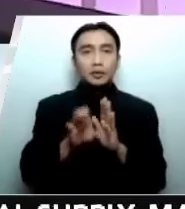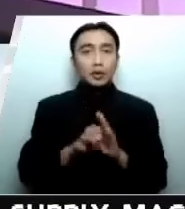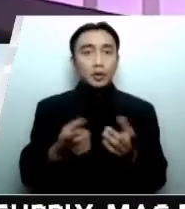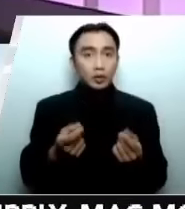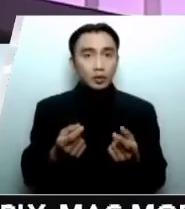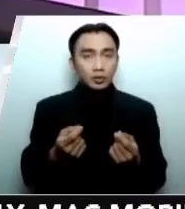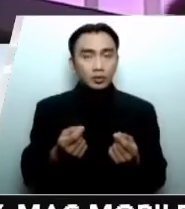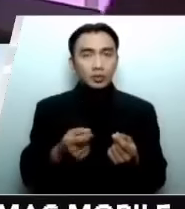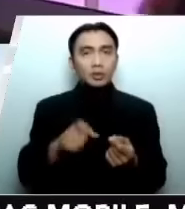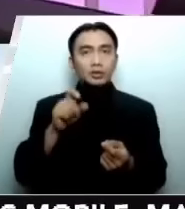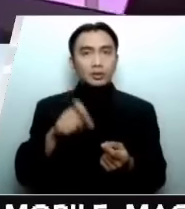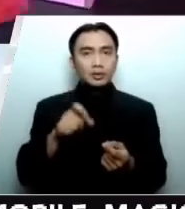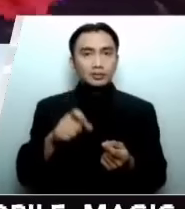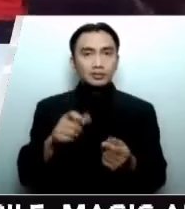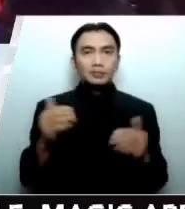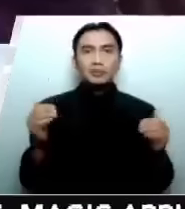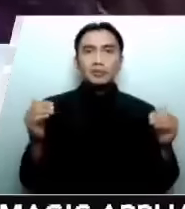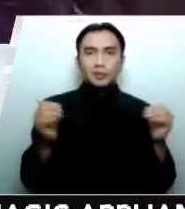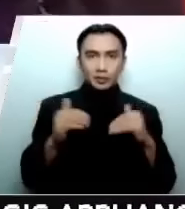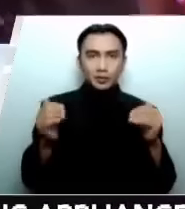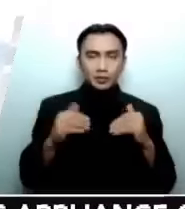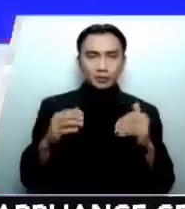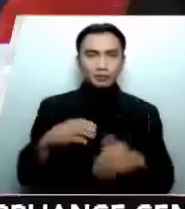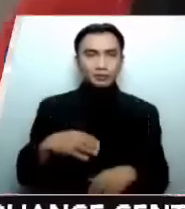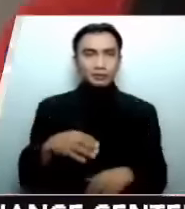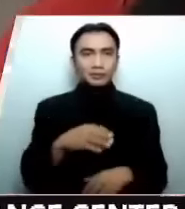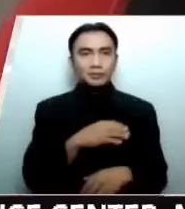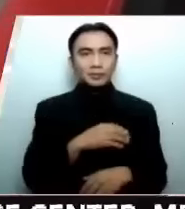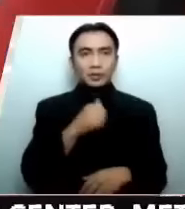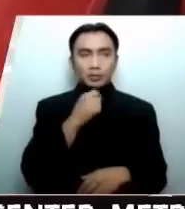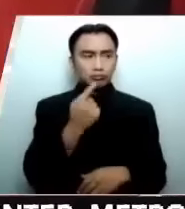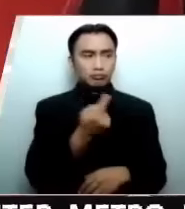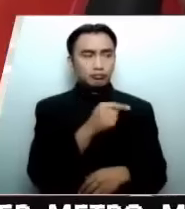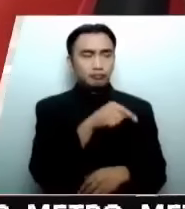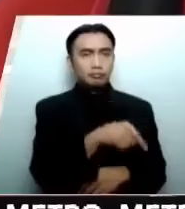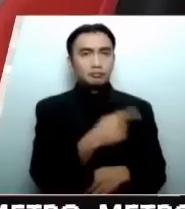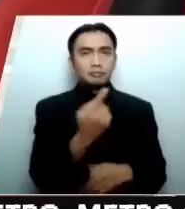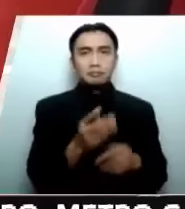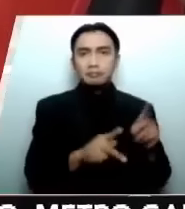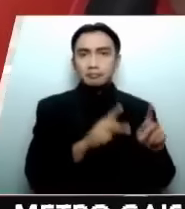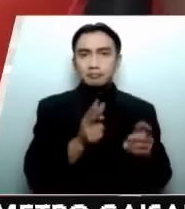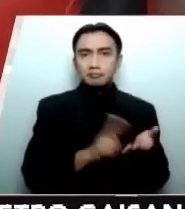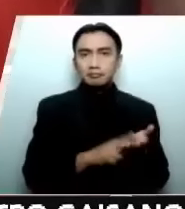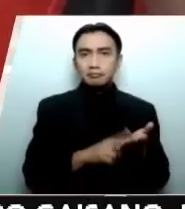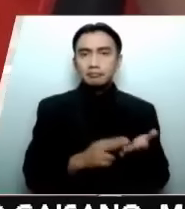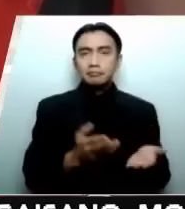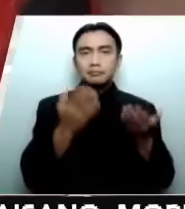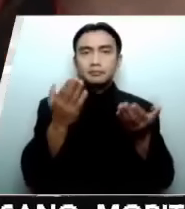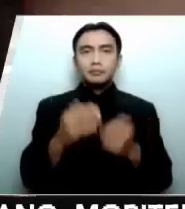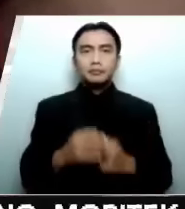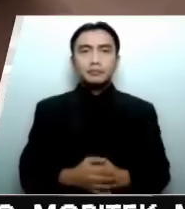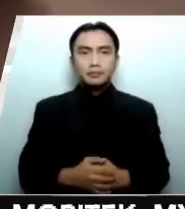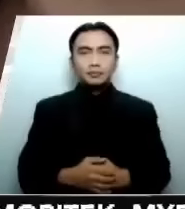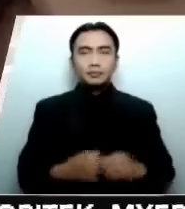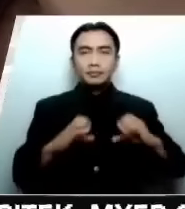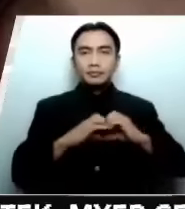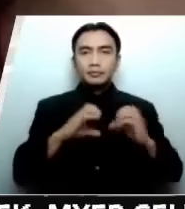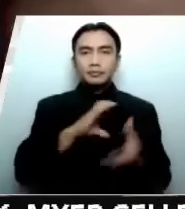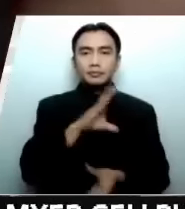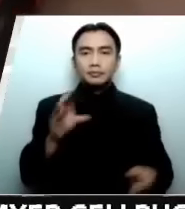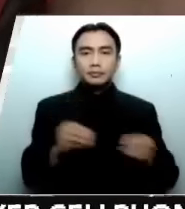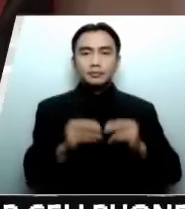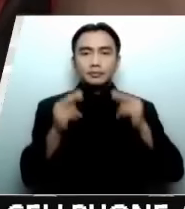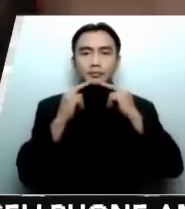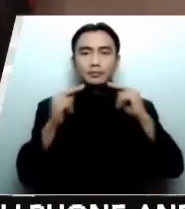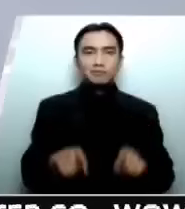Constituent Assembly. Alam namin yun. Not People's Initiative. Tina Panganiban Perez, nagbabalita para sa GMA Integrated